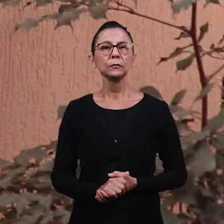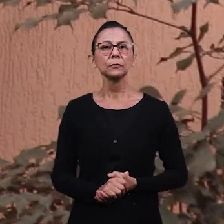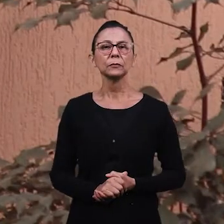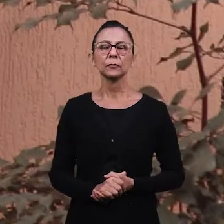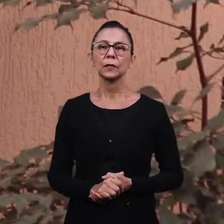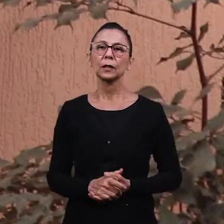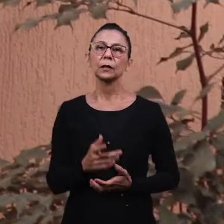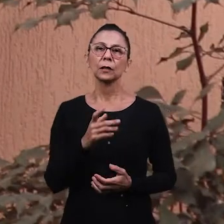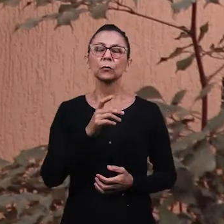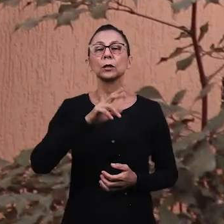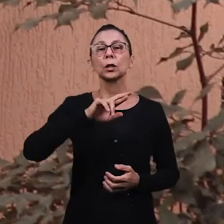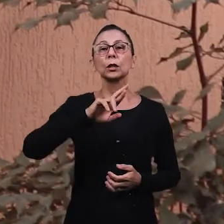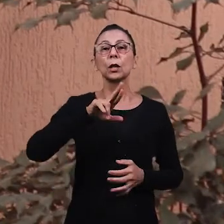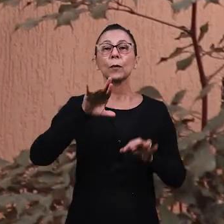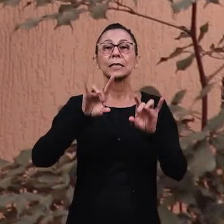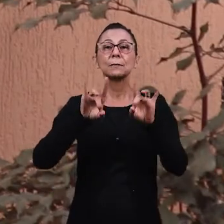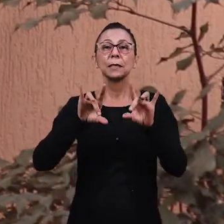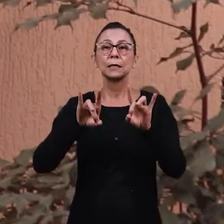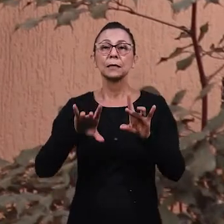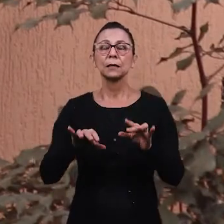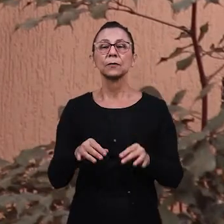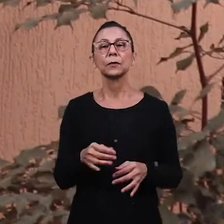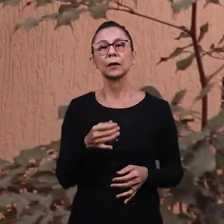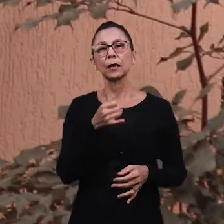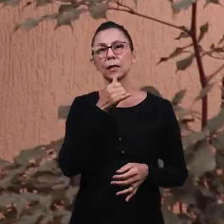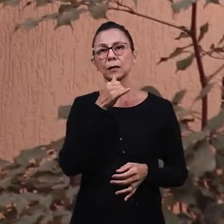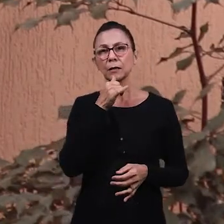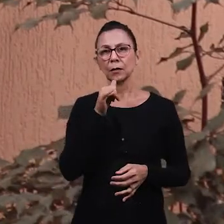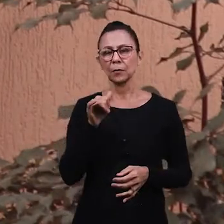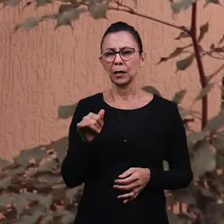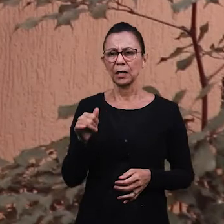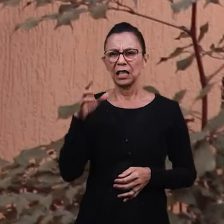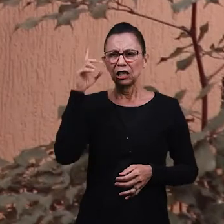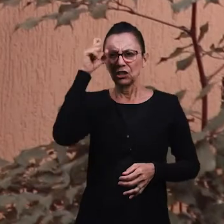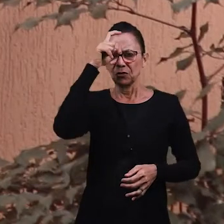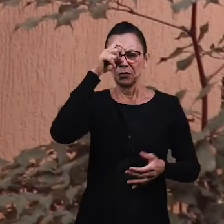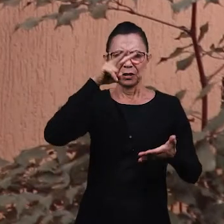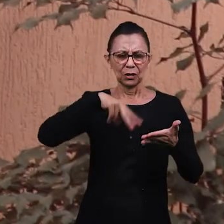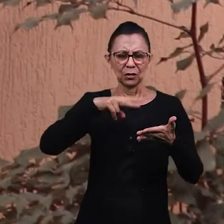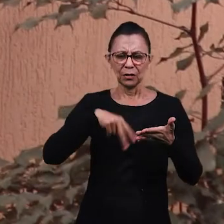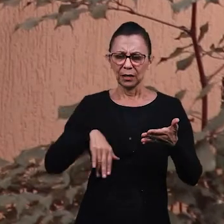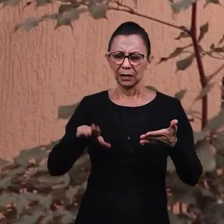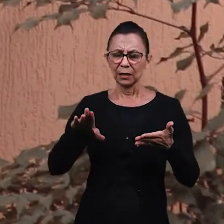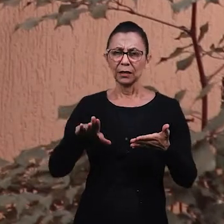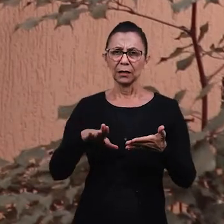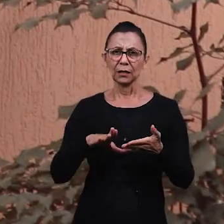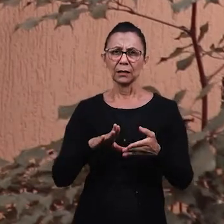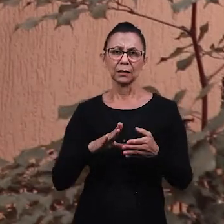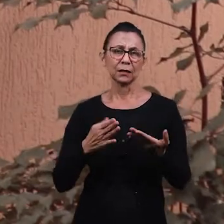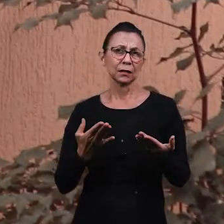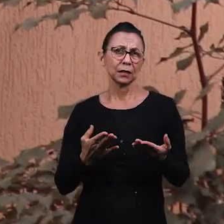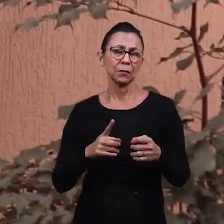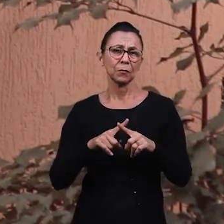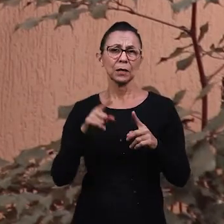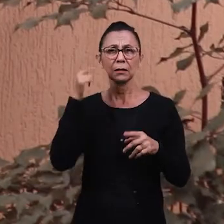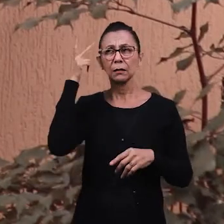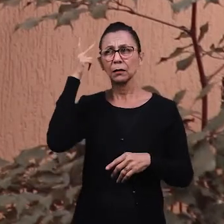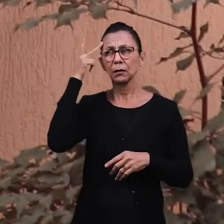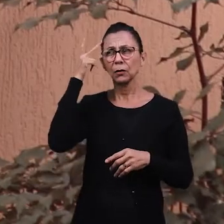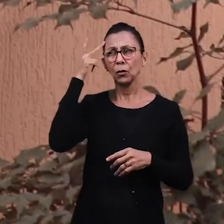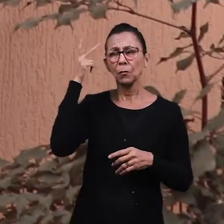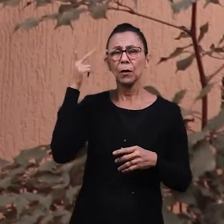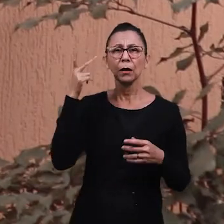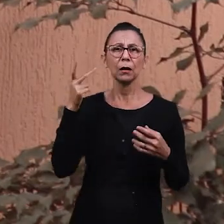le trait de la lettre, enfin. Et vous avez donc ainsi le problème d'apprentissage qui n'est pas spécifique,